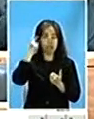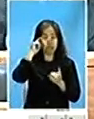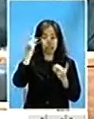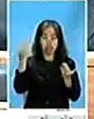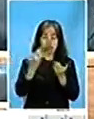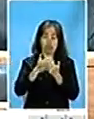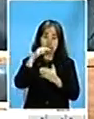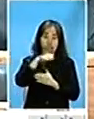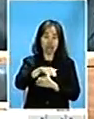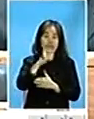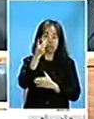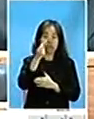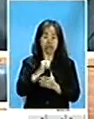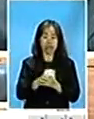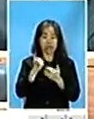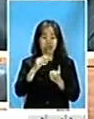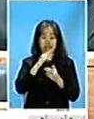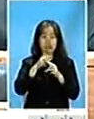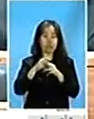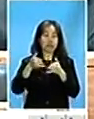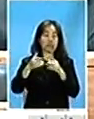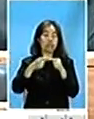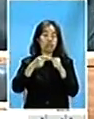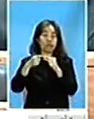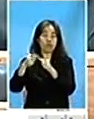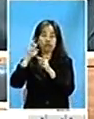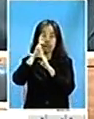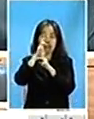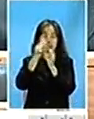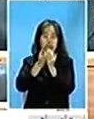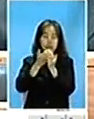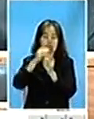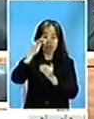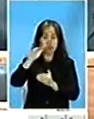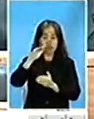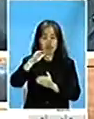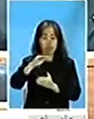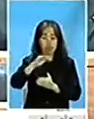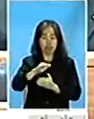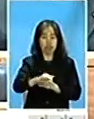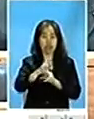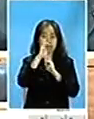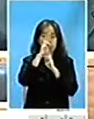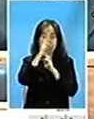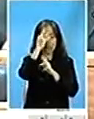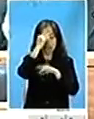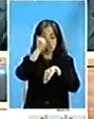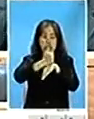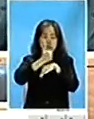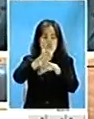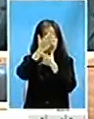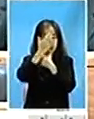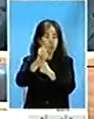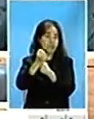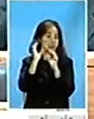ไหร่แต่ถ้าปล่อยอย่างนี้ไปเรื่อยๆราคาก็ลดลงไปเรื่อยๆเพราะท่านรัฐมนตรีไม่ได้เอาใจใส่กับเรื่อง